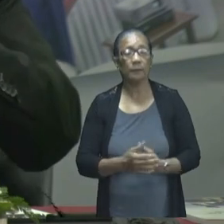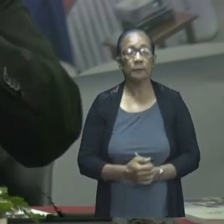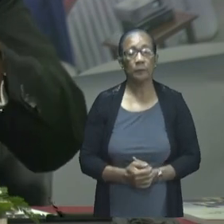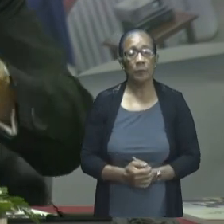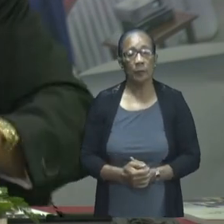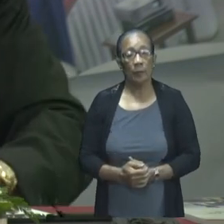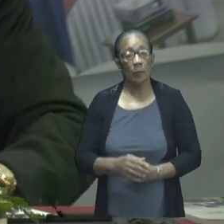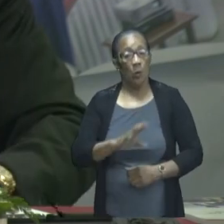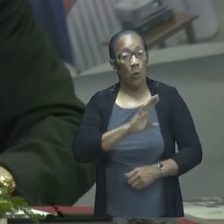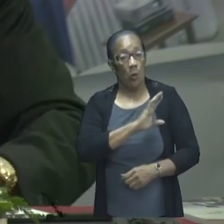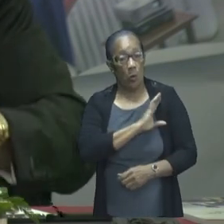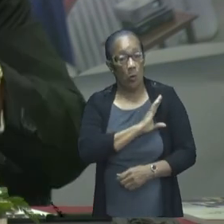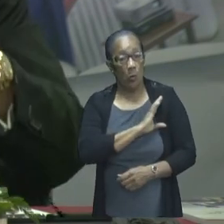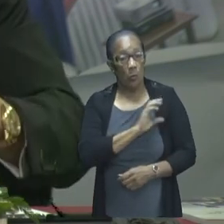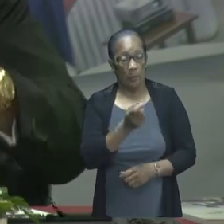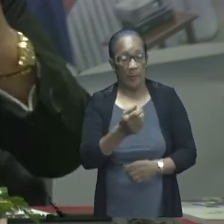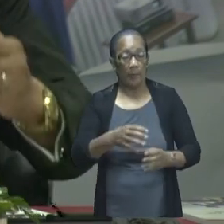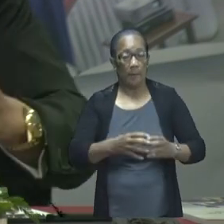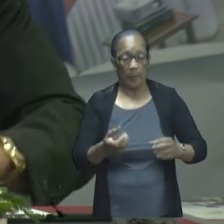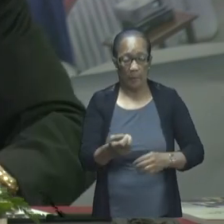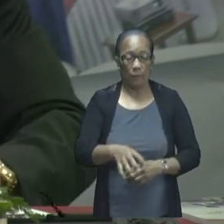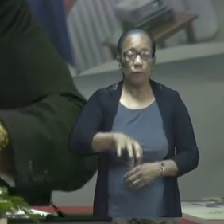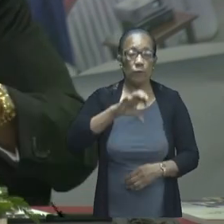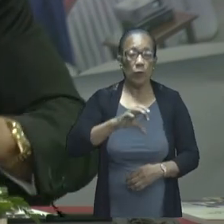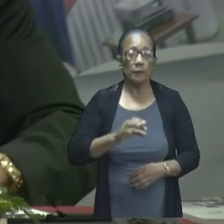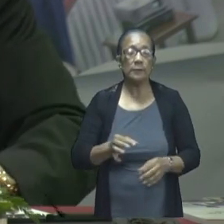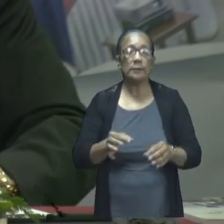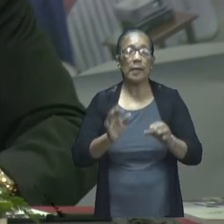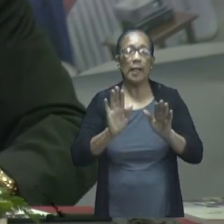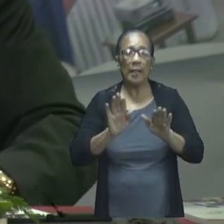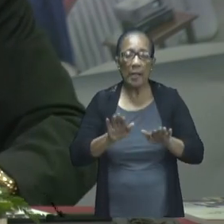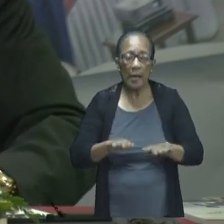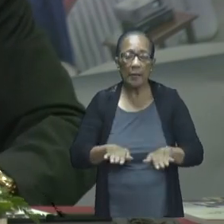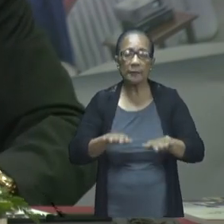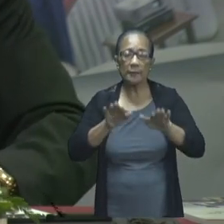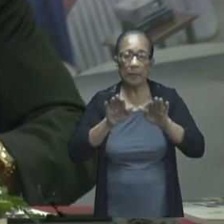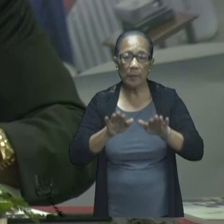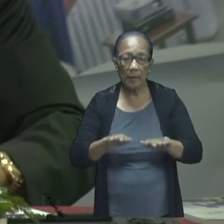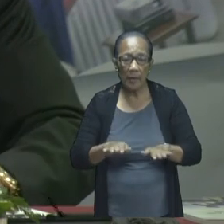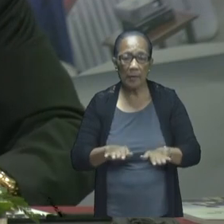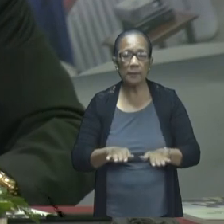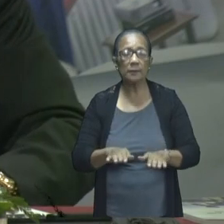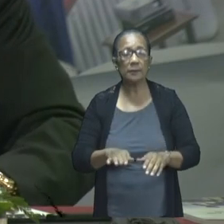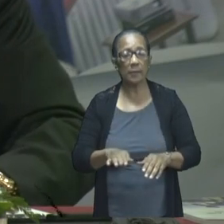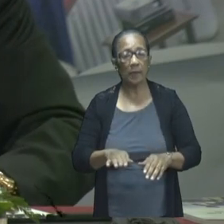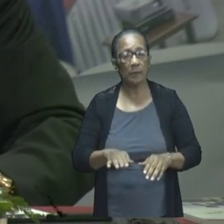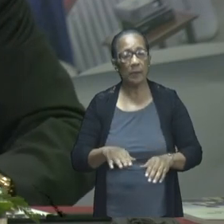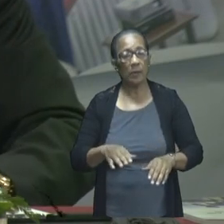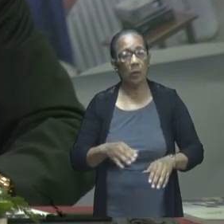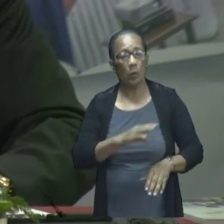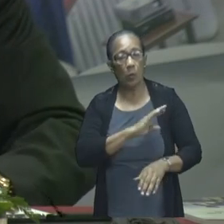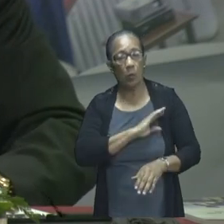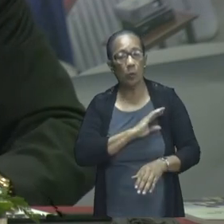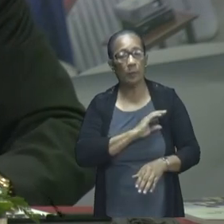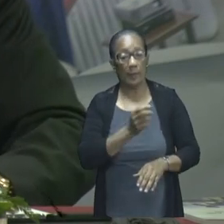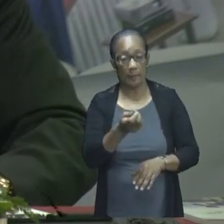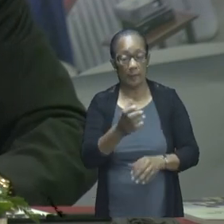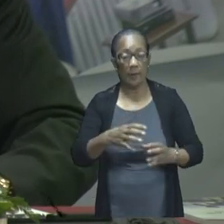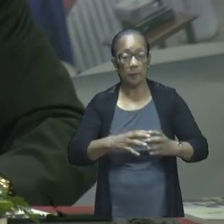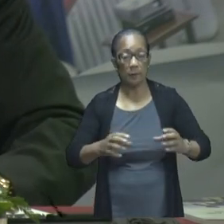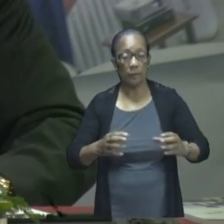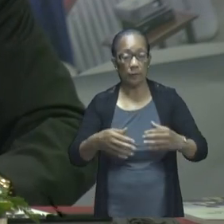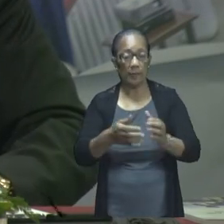mijn toekomst heel langzaam bureaucratisch voor lokaal binnenkort en als er geen hem bespreken met de bankiers vereniging